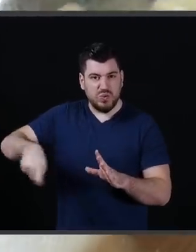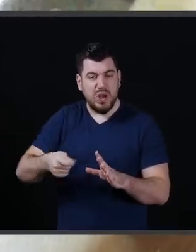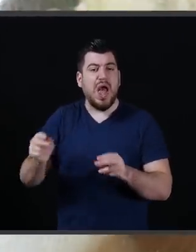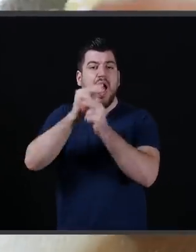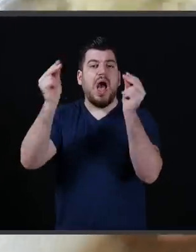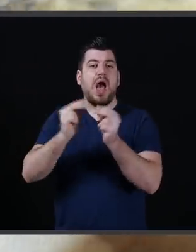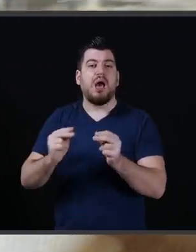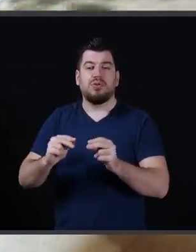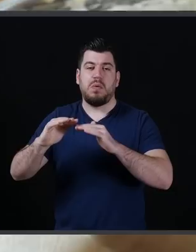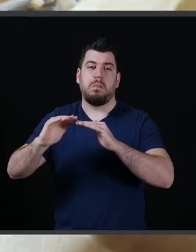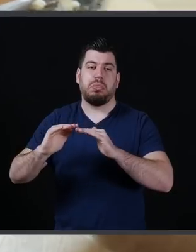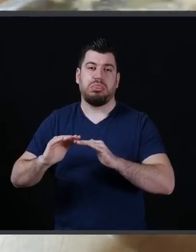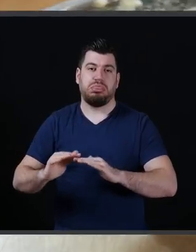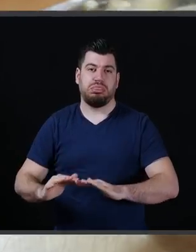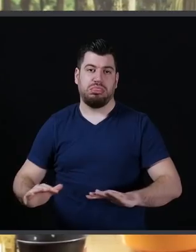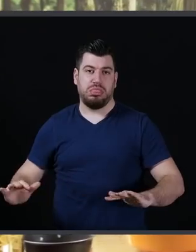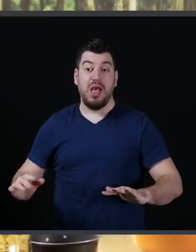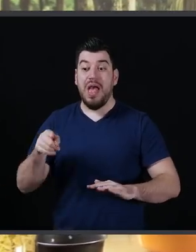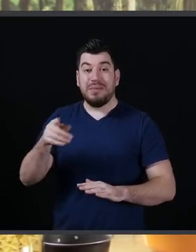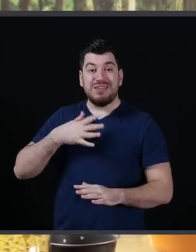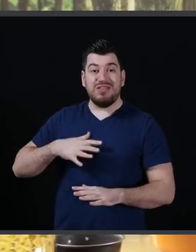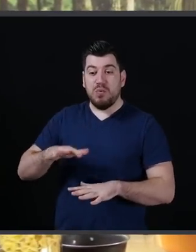θέλουμε αυτό το κέικ να βγει σούπερ σούπερ αφράτο